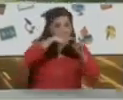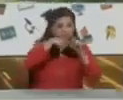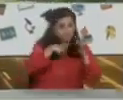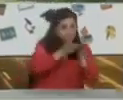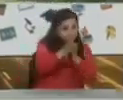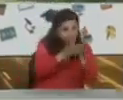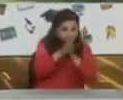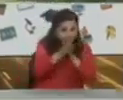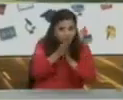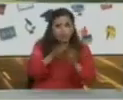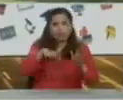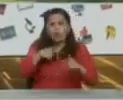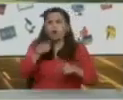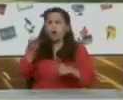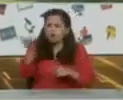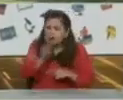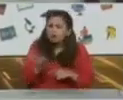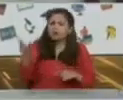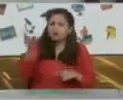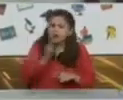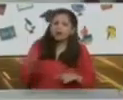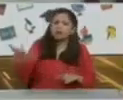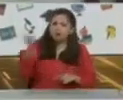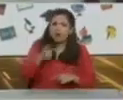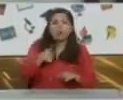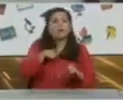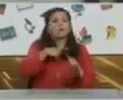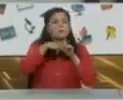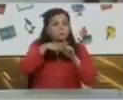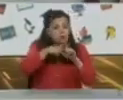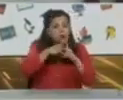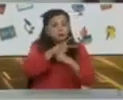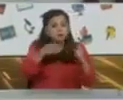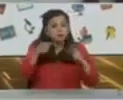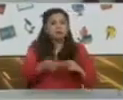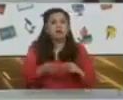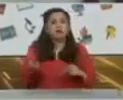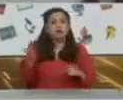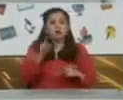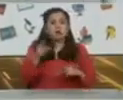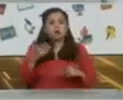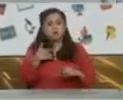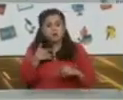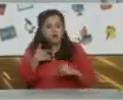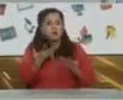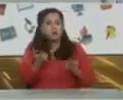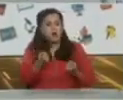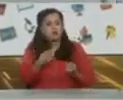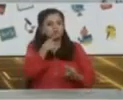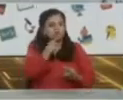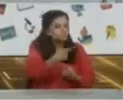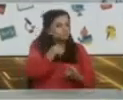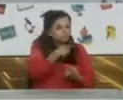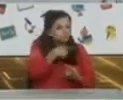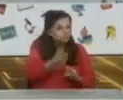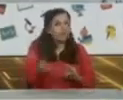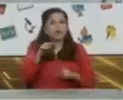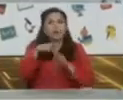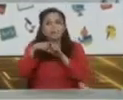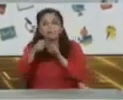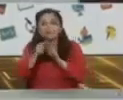साथ बार बार पॉजिटिव रीइंफोर्समेंट पर बल देते रहना चाहिए।